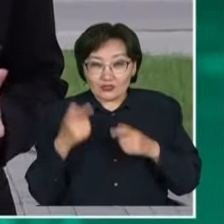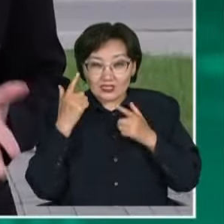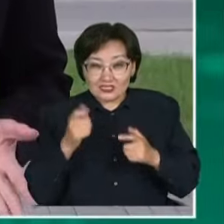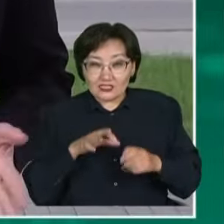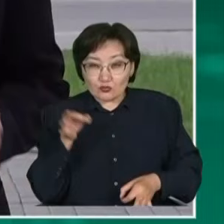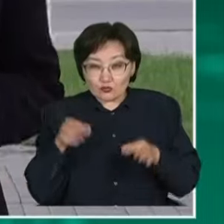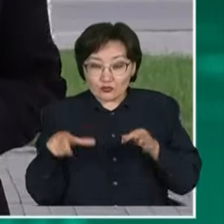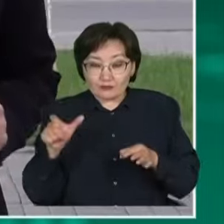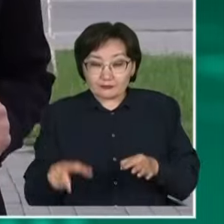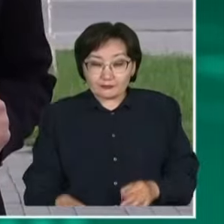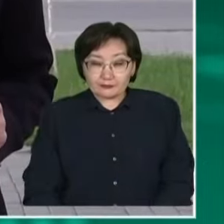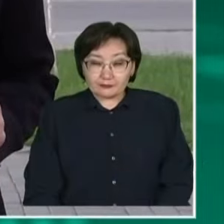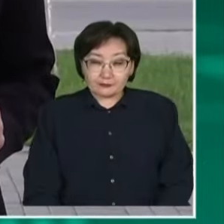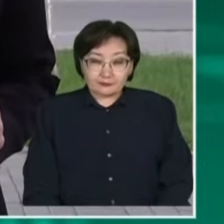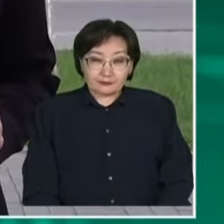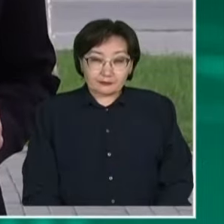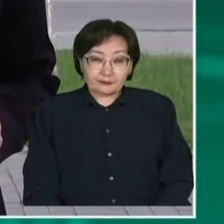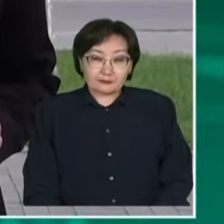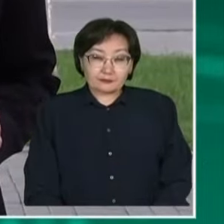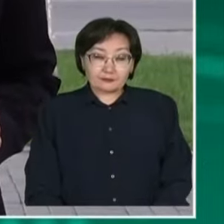судья. Аяулым, менде бар ақпарат осы.